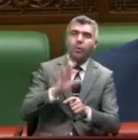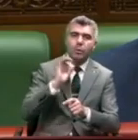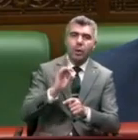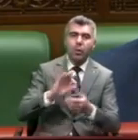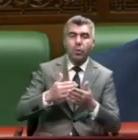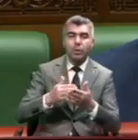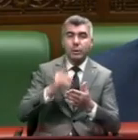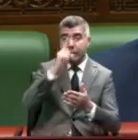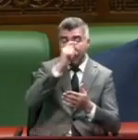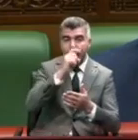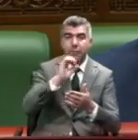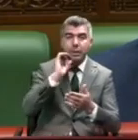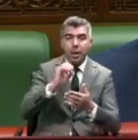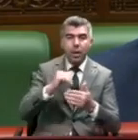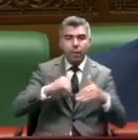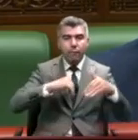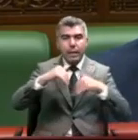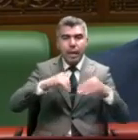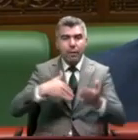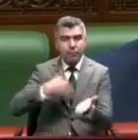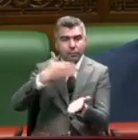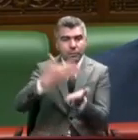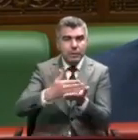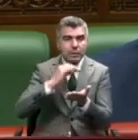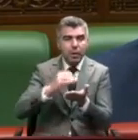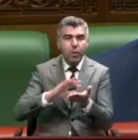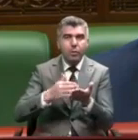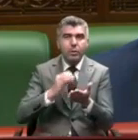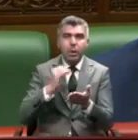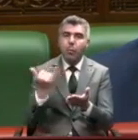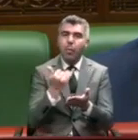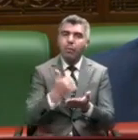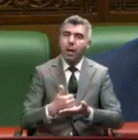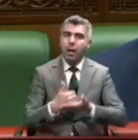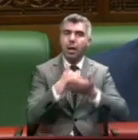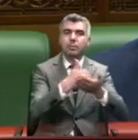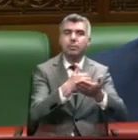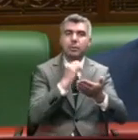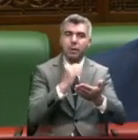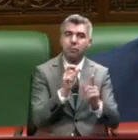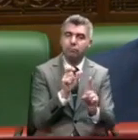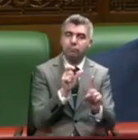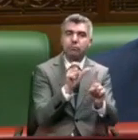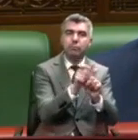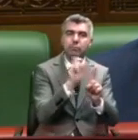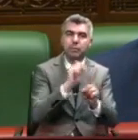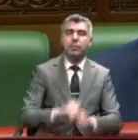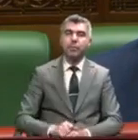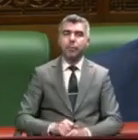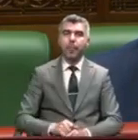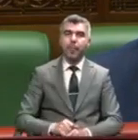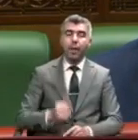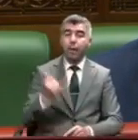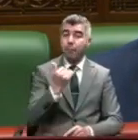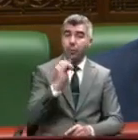ظروف واخا تكون صعبه واخا يكون الطريق مقطوعه واخا نعطوهم السيد الوزير واحد العنايه خاصه لان في الحقيقه